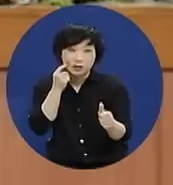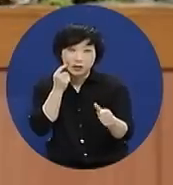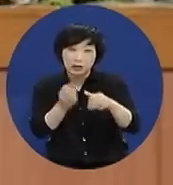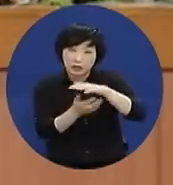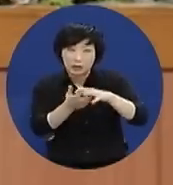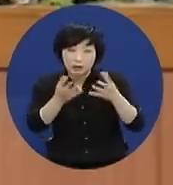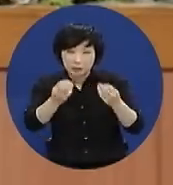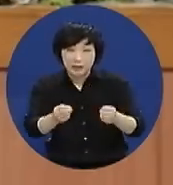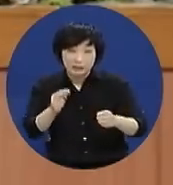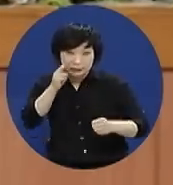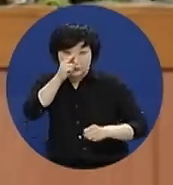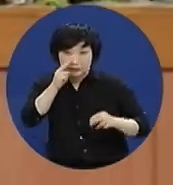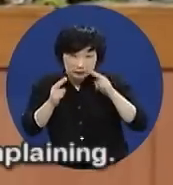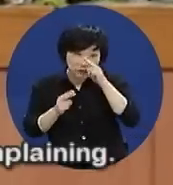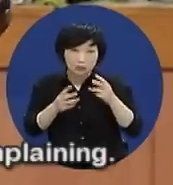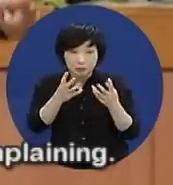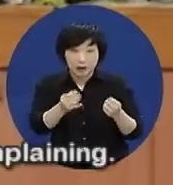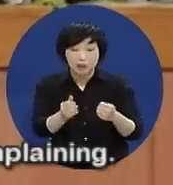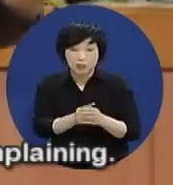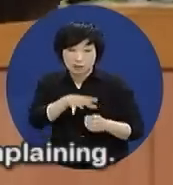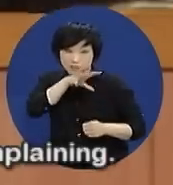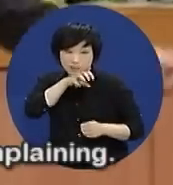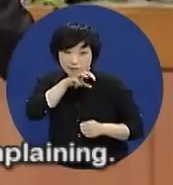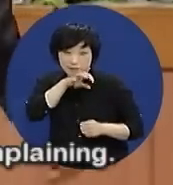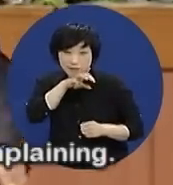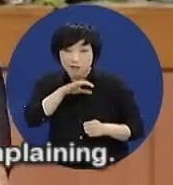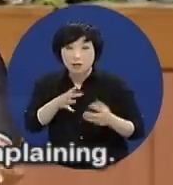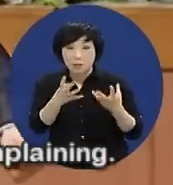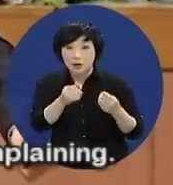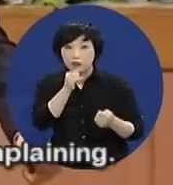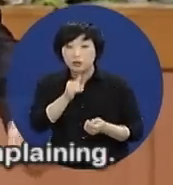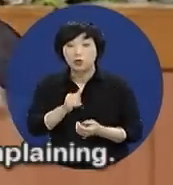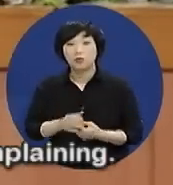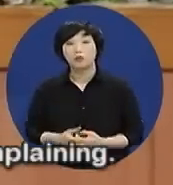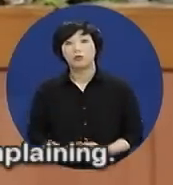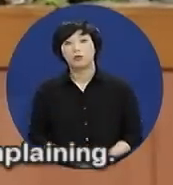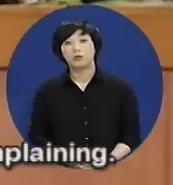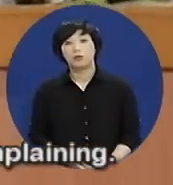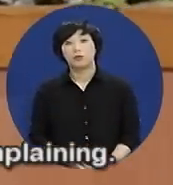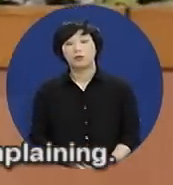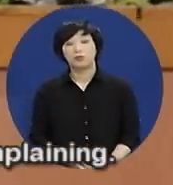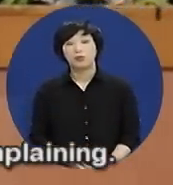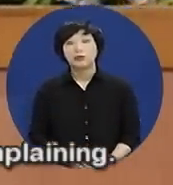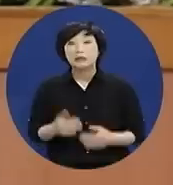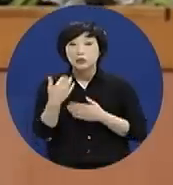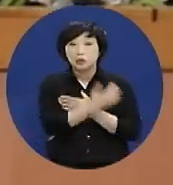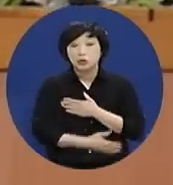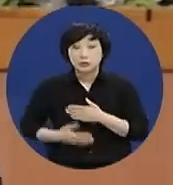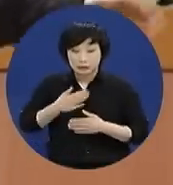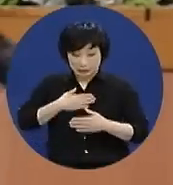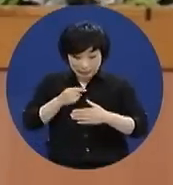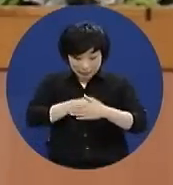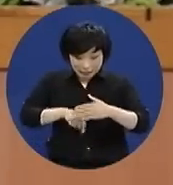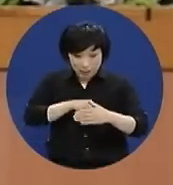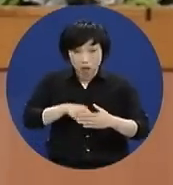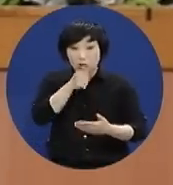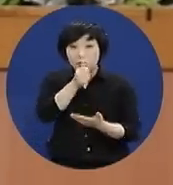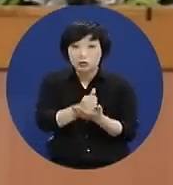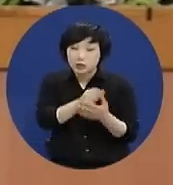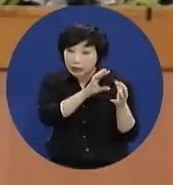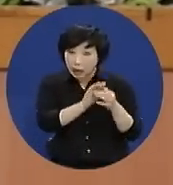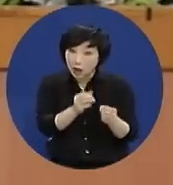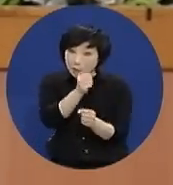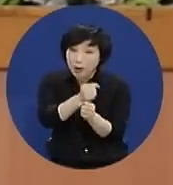妬みそみ恨み不不満むかついたりこの肉は罪を生産する工場